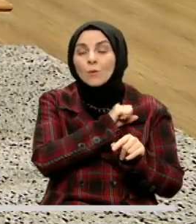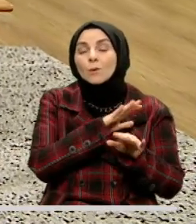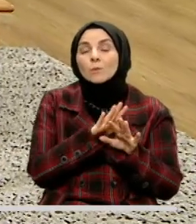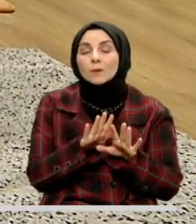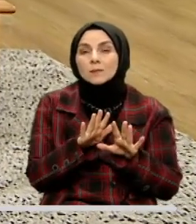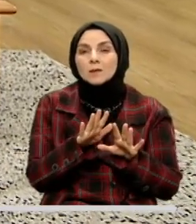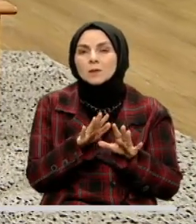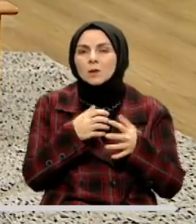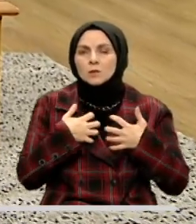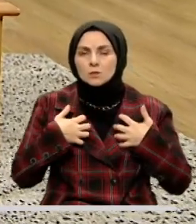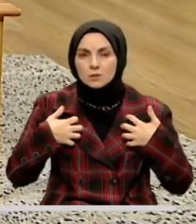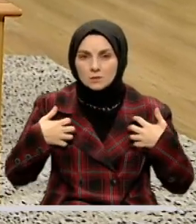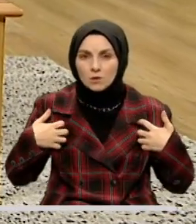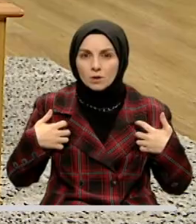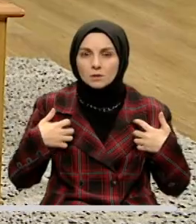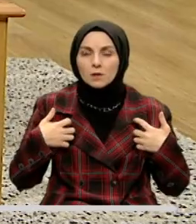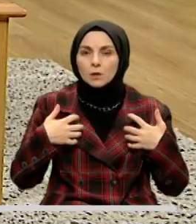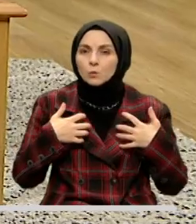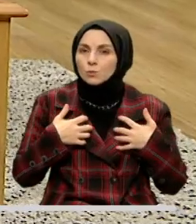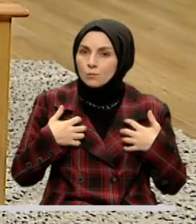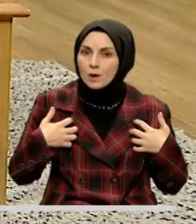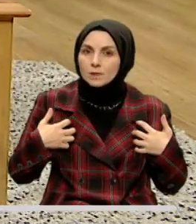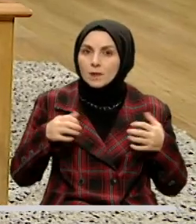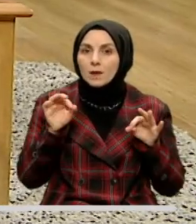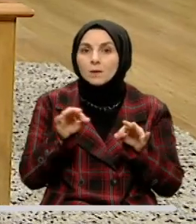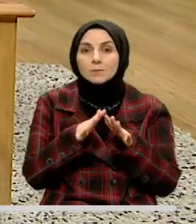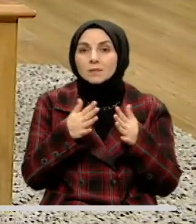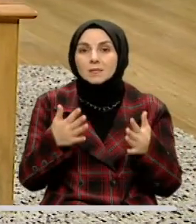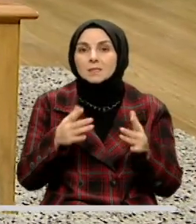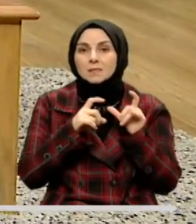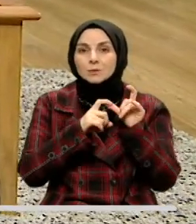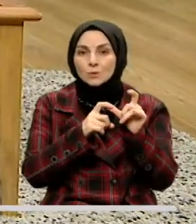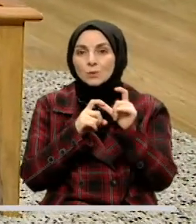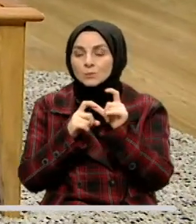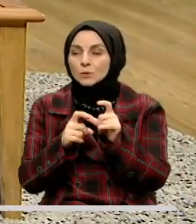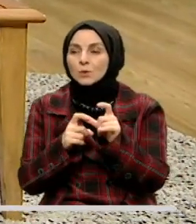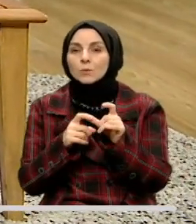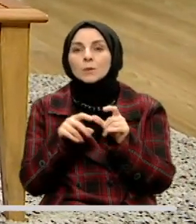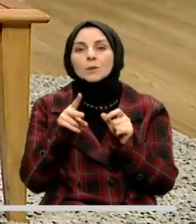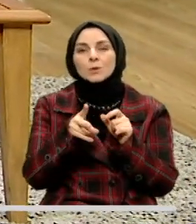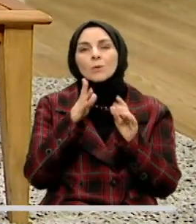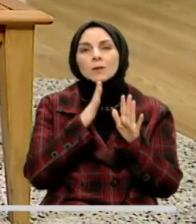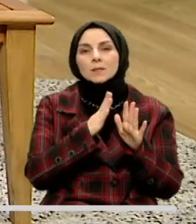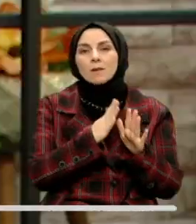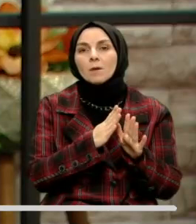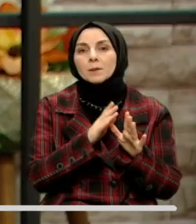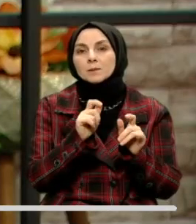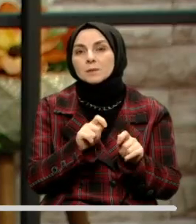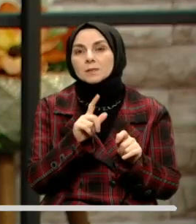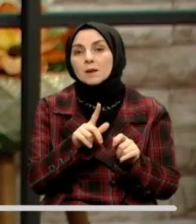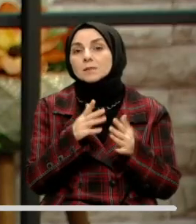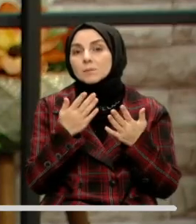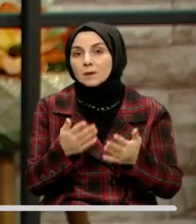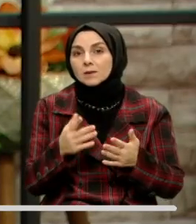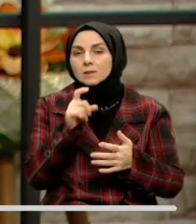korkmadan, cesaretle, güvenle, hep nasıl sorusunu sorarak yola devam etmesi çok önemli. Evet, yanlış